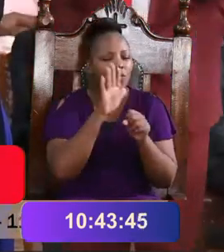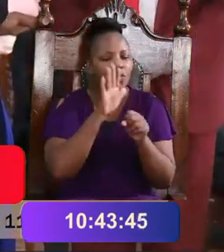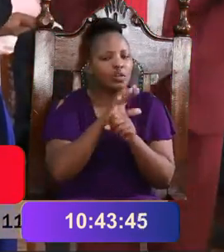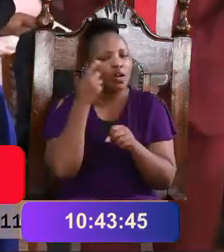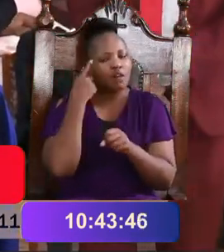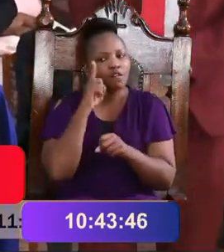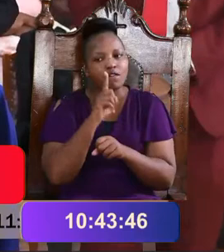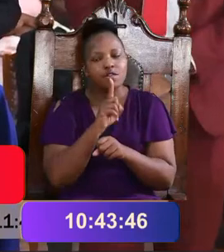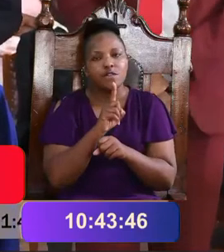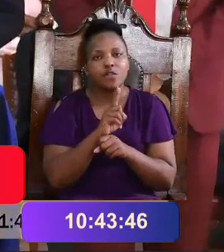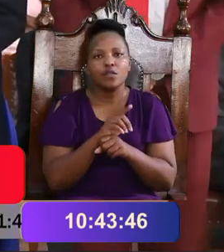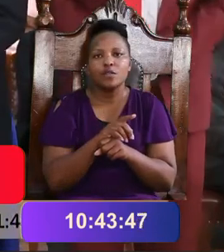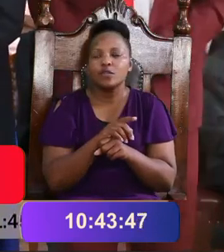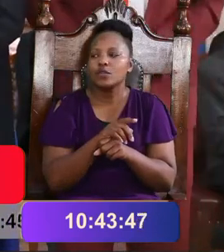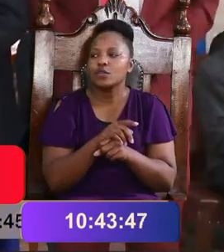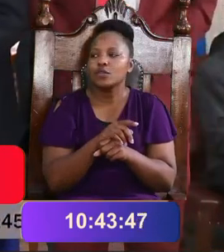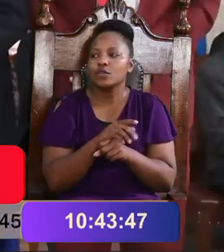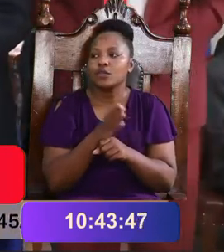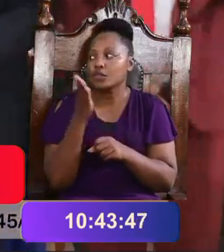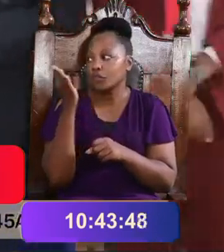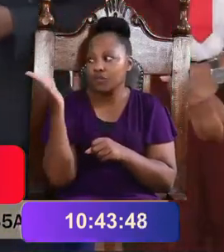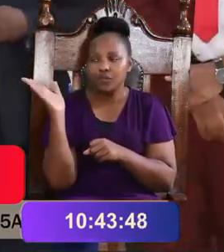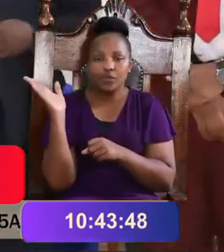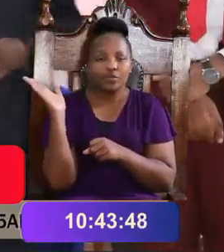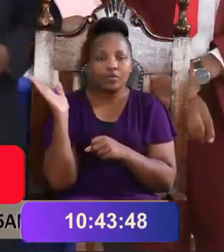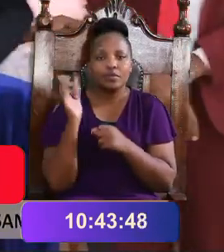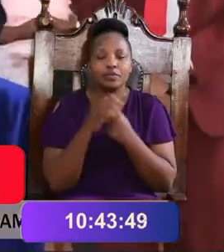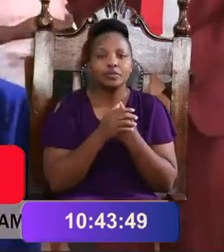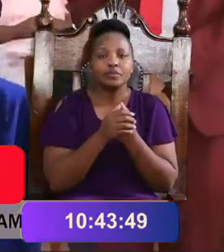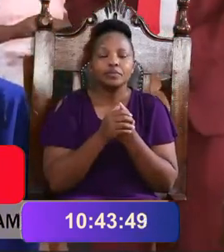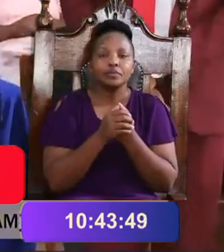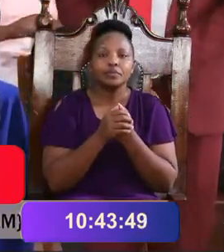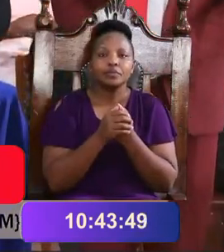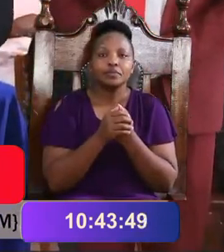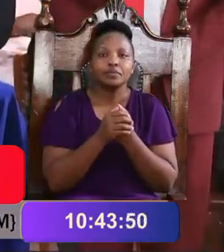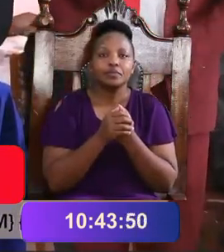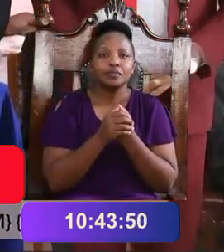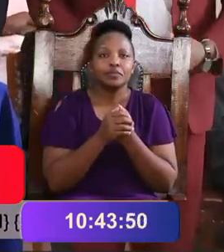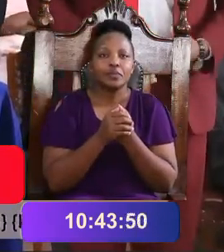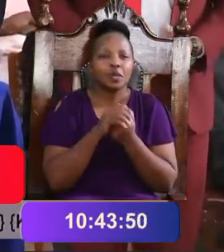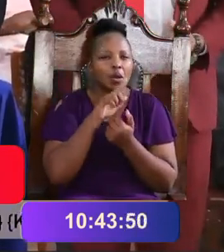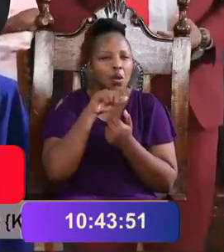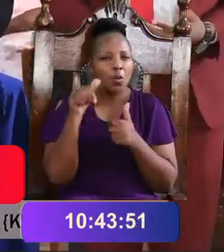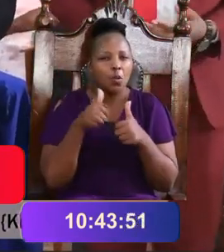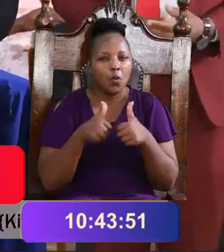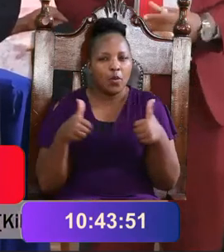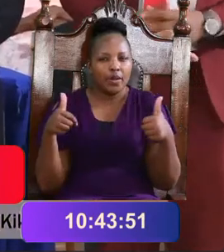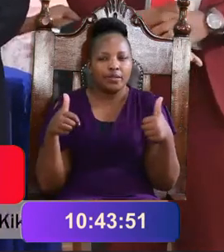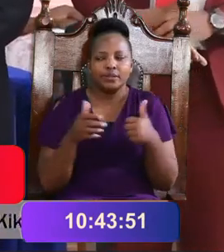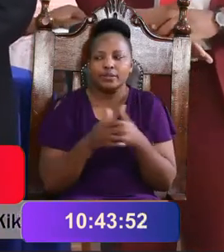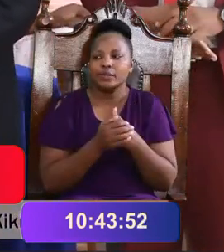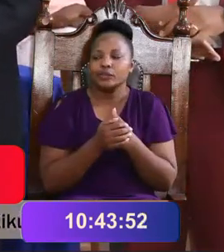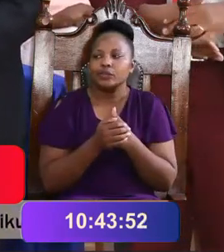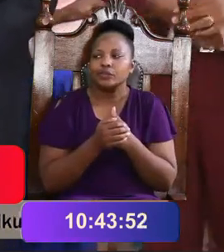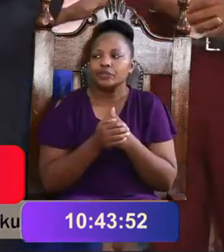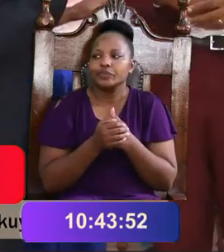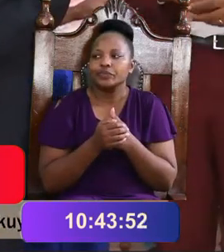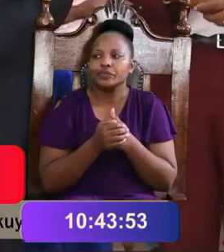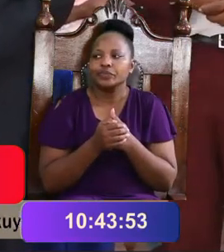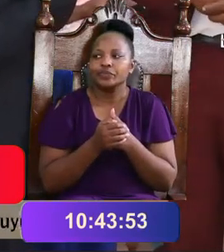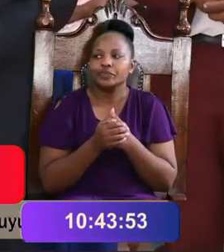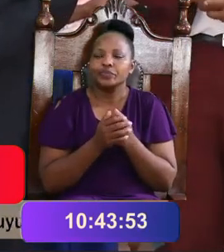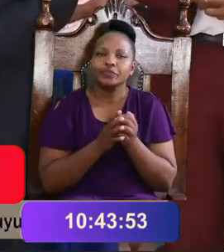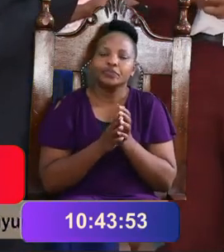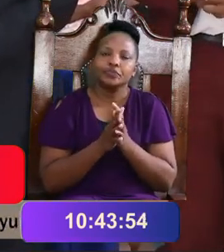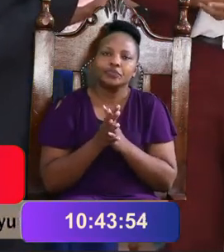ya this gesture na matokeo mazuri ambayo hawa vijana waliweza